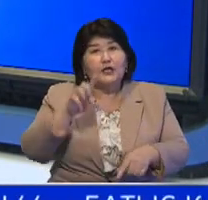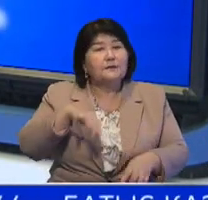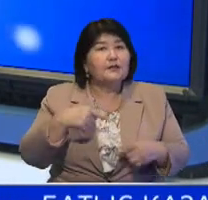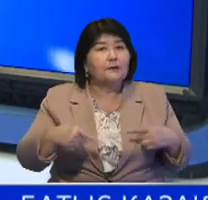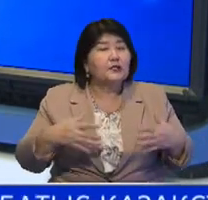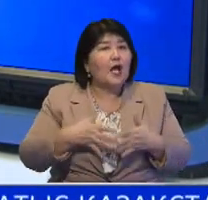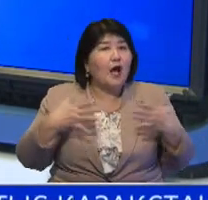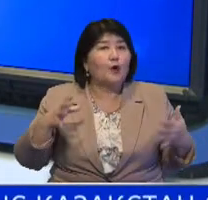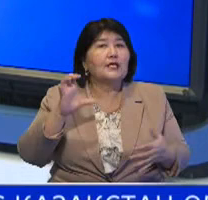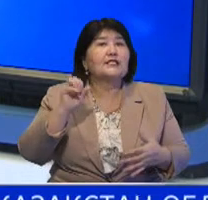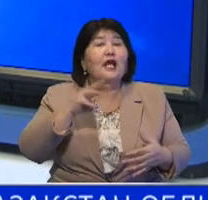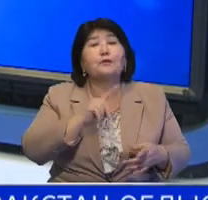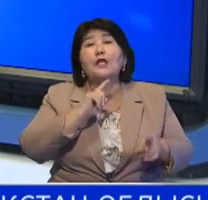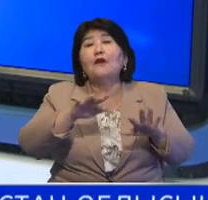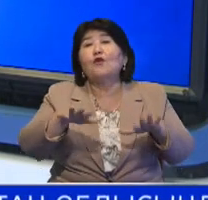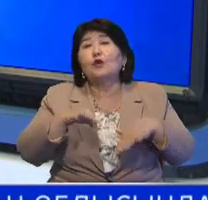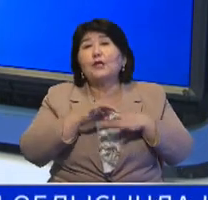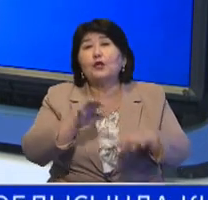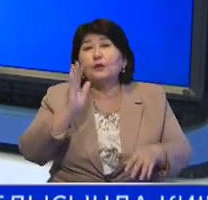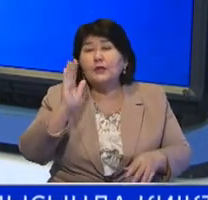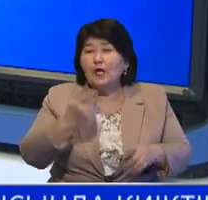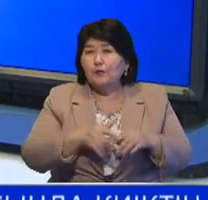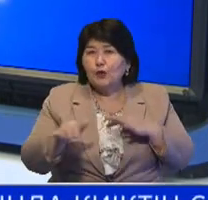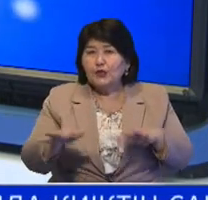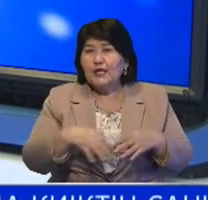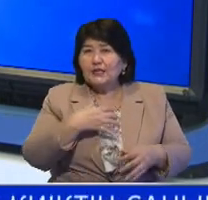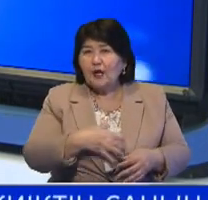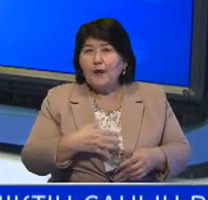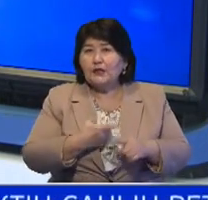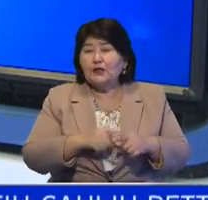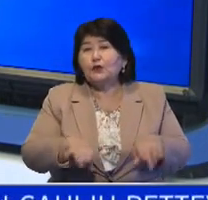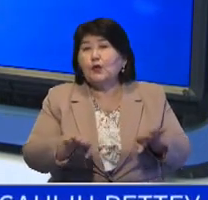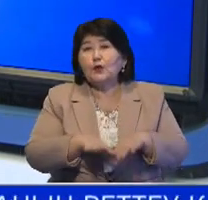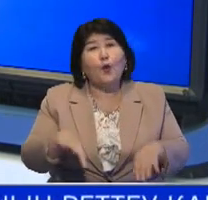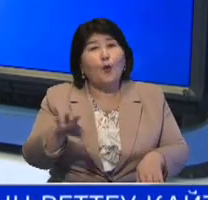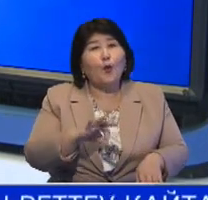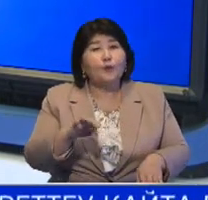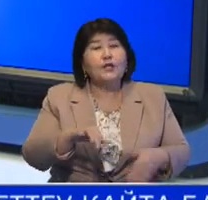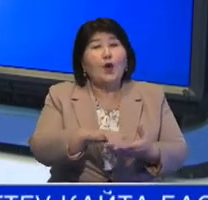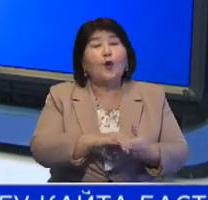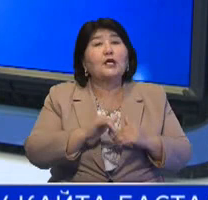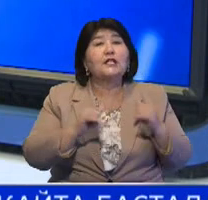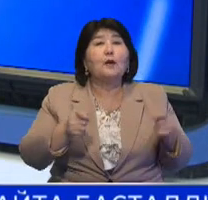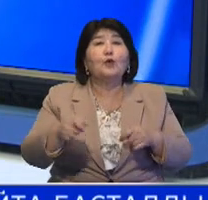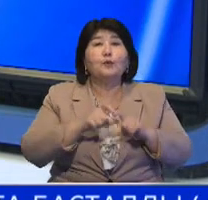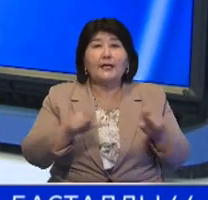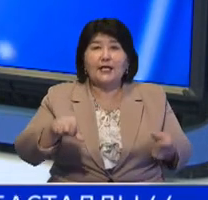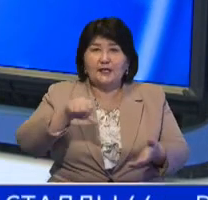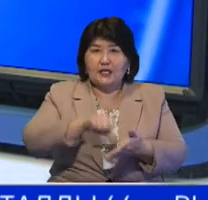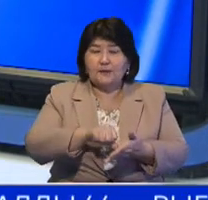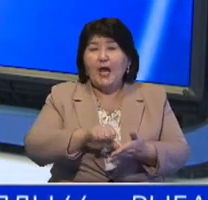бірнеше ауқымды саммит пен форумдар ұйымдастырылмақ. Бұл шаралардың маңыздылығы турасында облыстық қоғамдық даму басқармасының